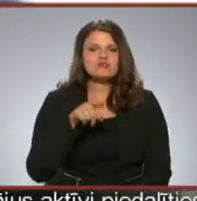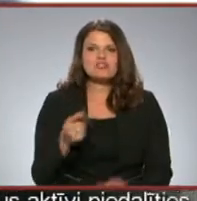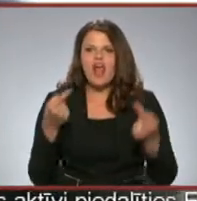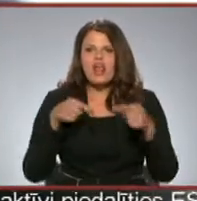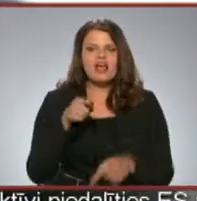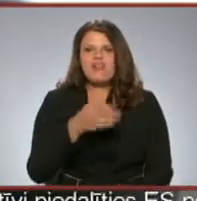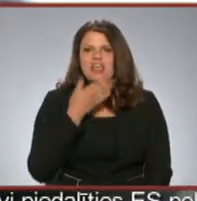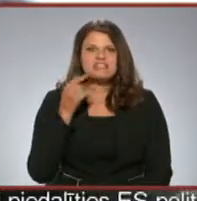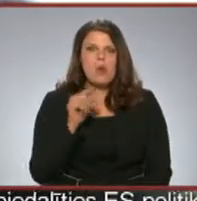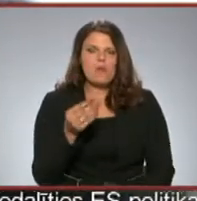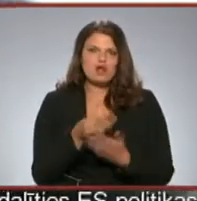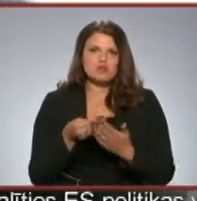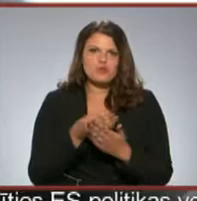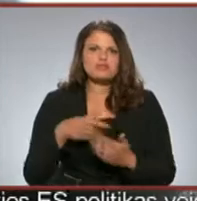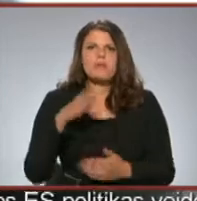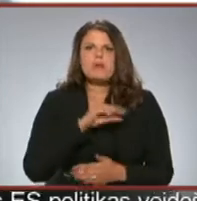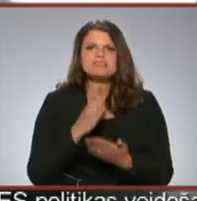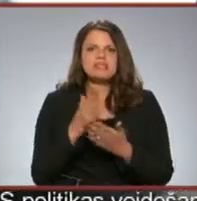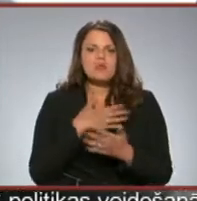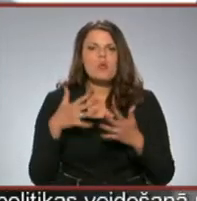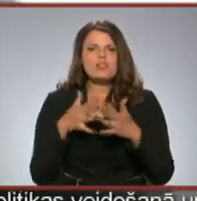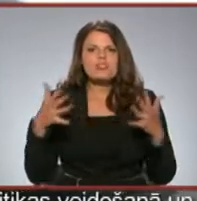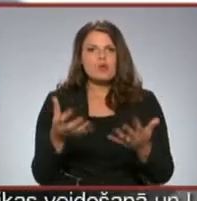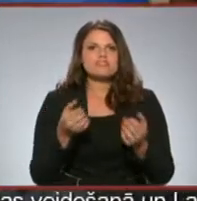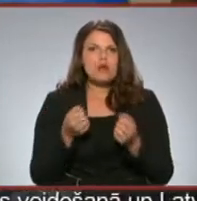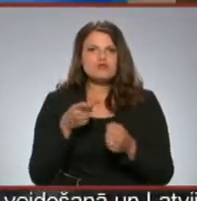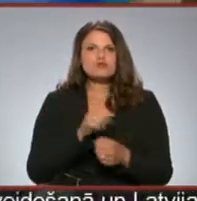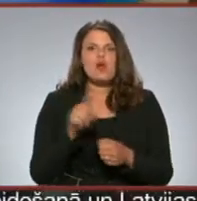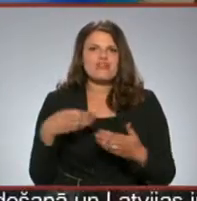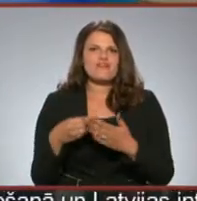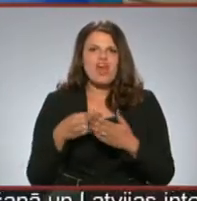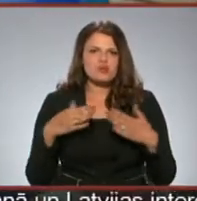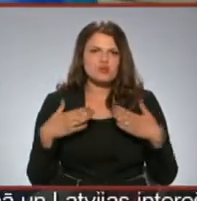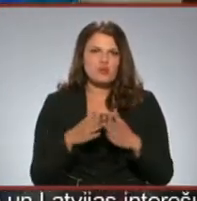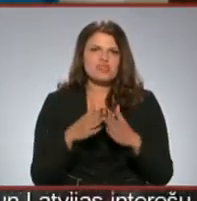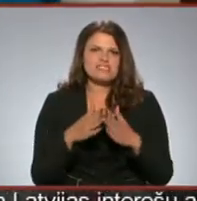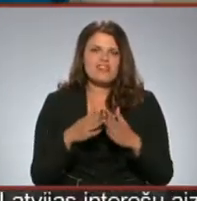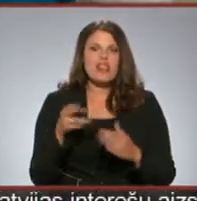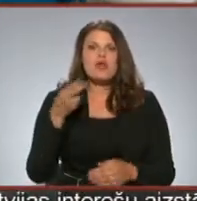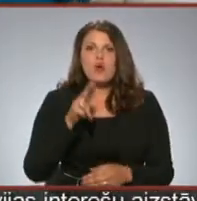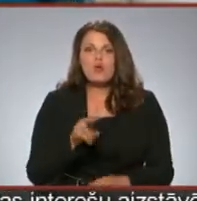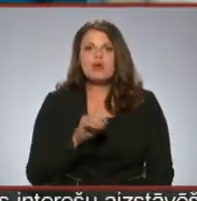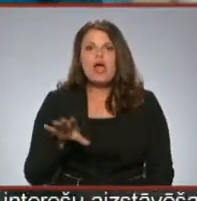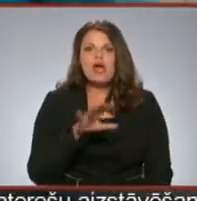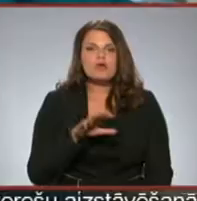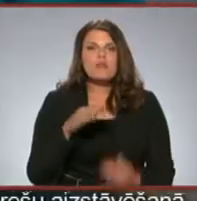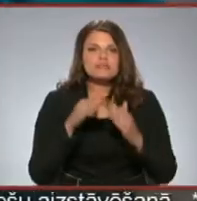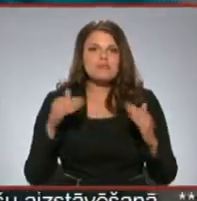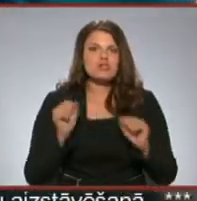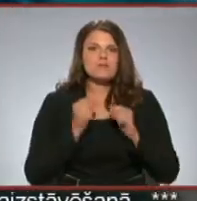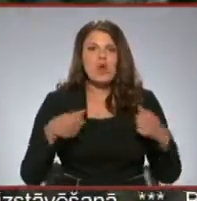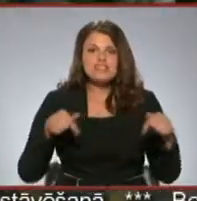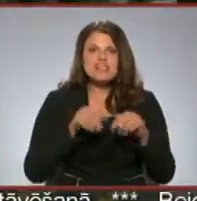nav maznozīmīgi. Mēs tomēr esam ļoti daudz ieguvuši un to ir vērts arī nosvinēt. Tikmēr Eiropas mājas sporta zālē ik viens